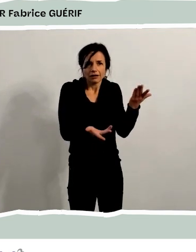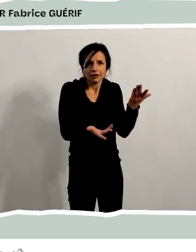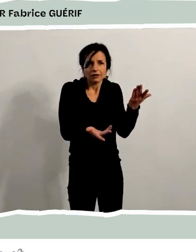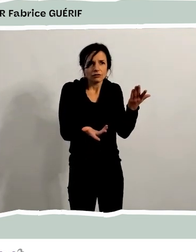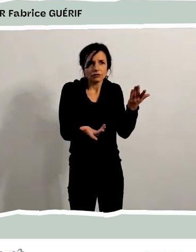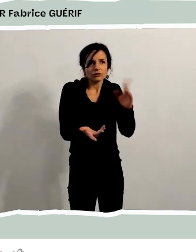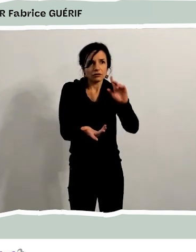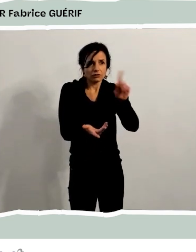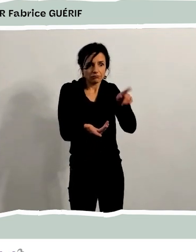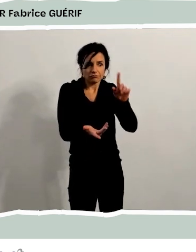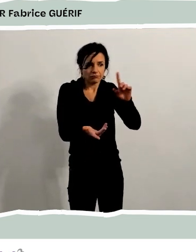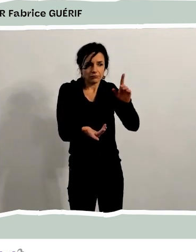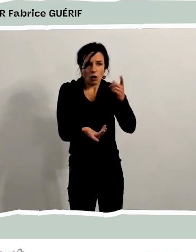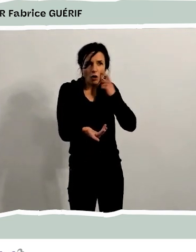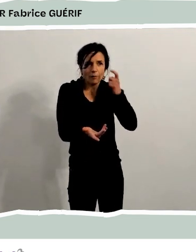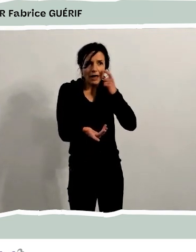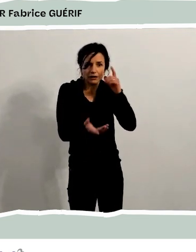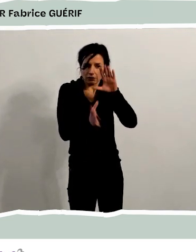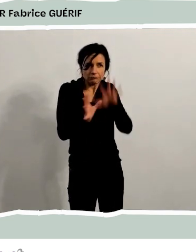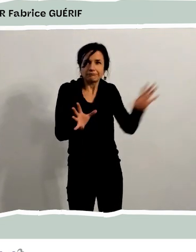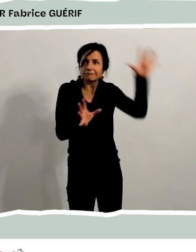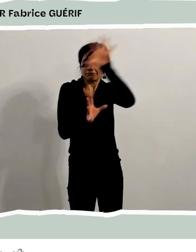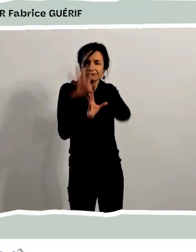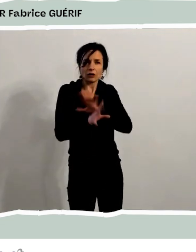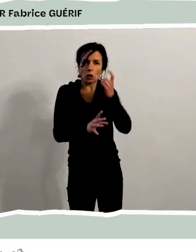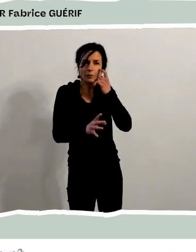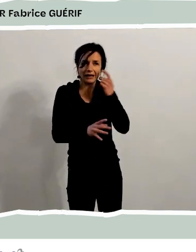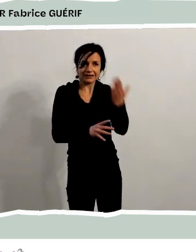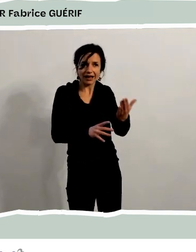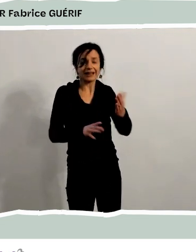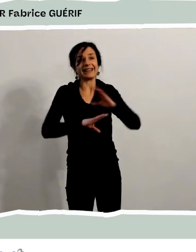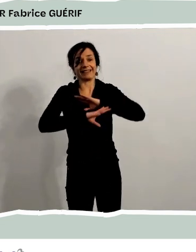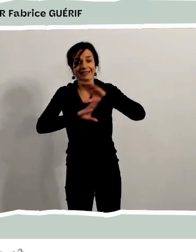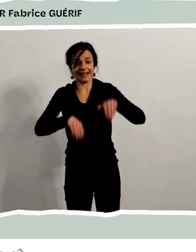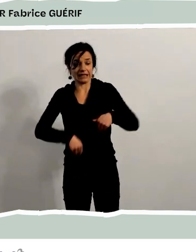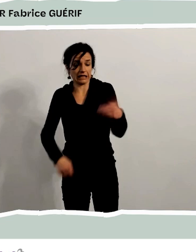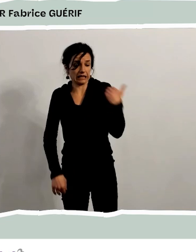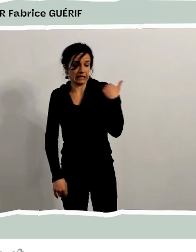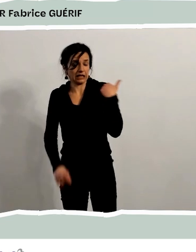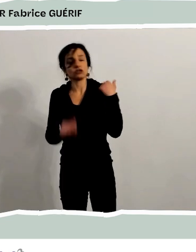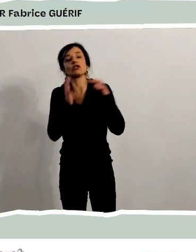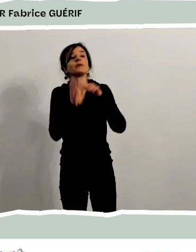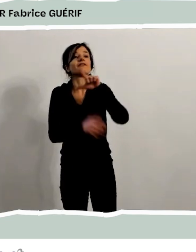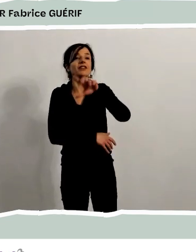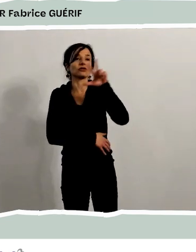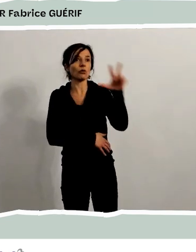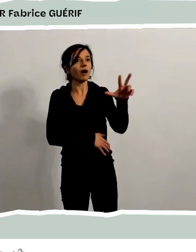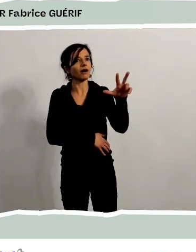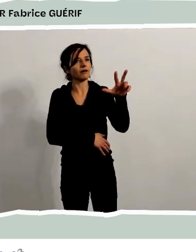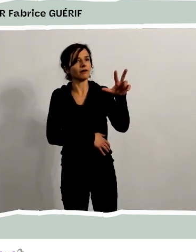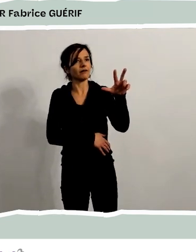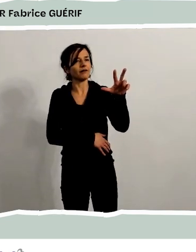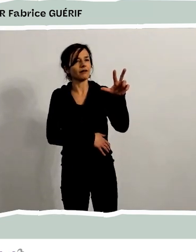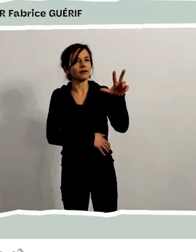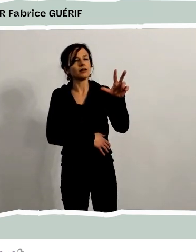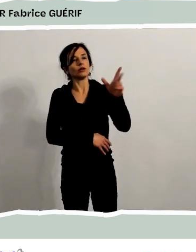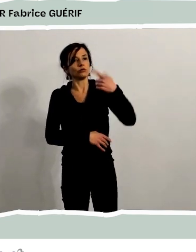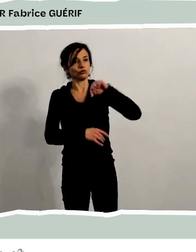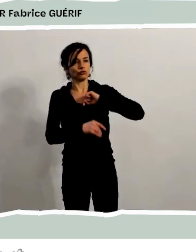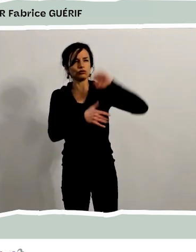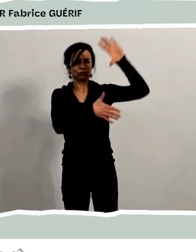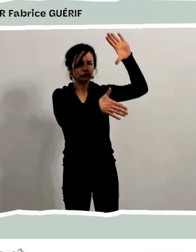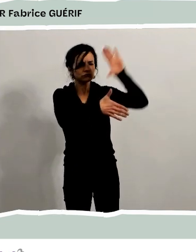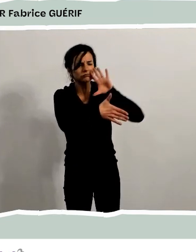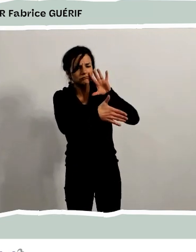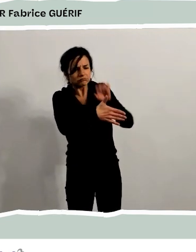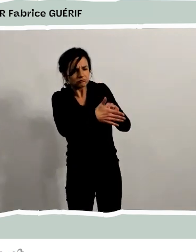l'échelle très importante au niveau du territoire. Et dans la dernière publication de 2023, où on a pu accéder à des données en Amérique du Sud,